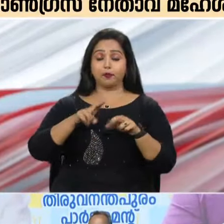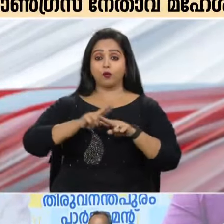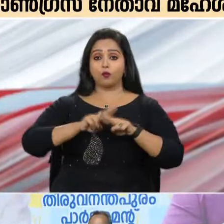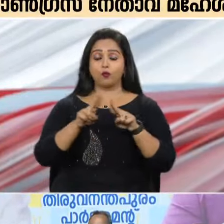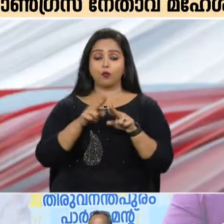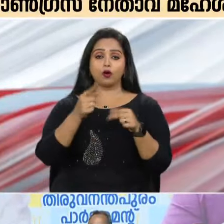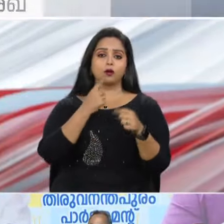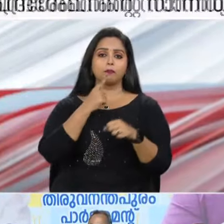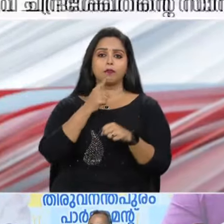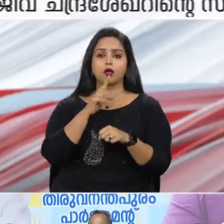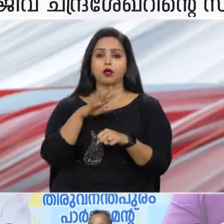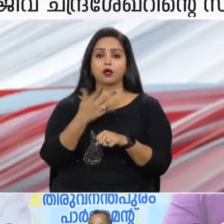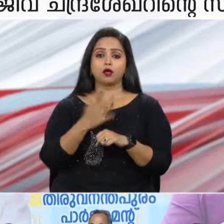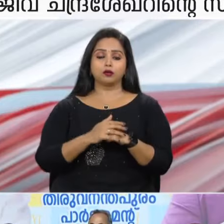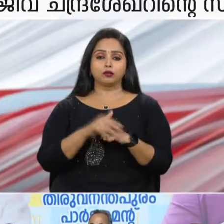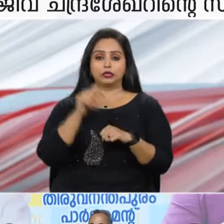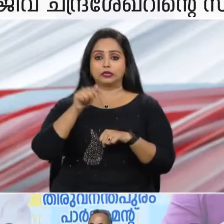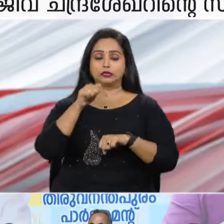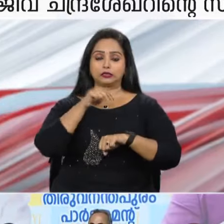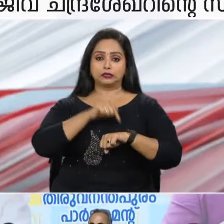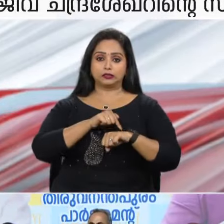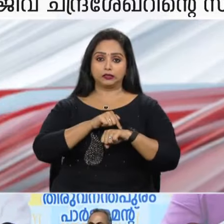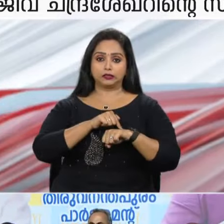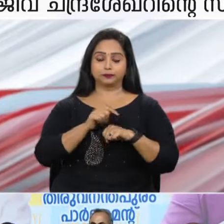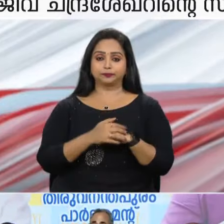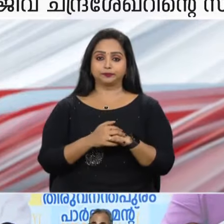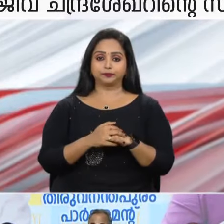അവരെല്ലാം പറയുന്നത് നമുക്ക് ഇപ്രാവശ്യം